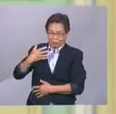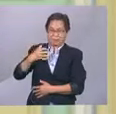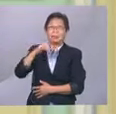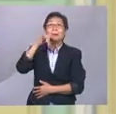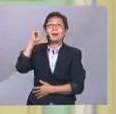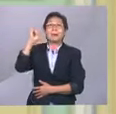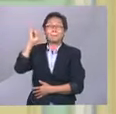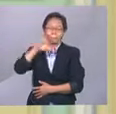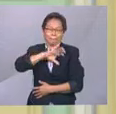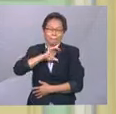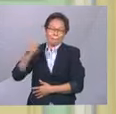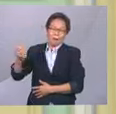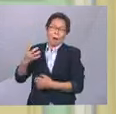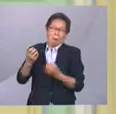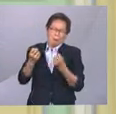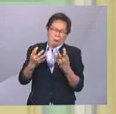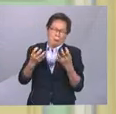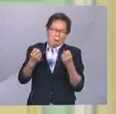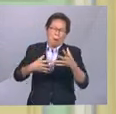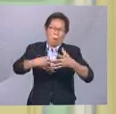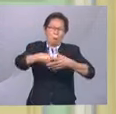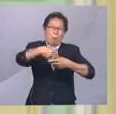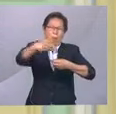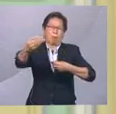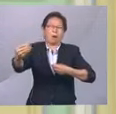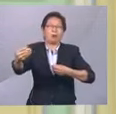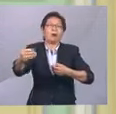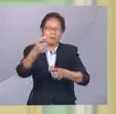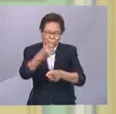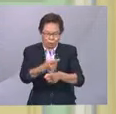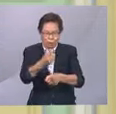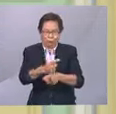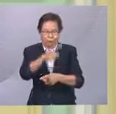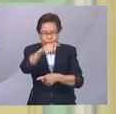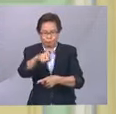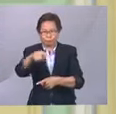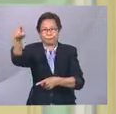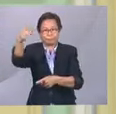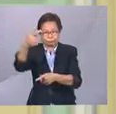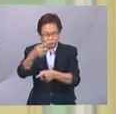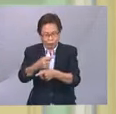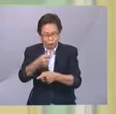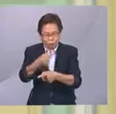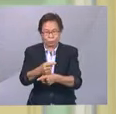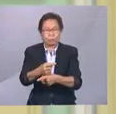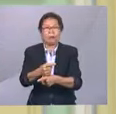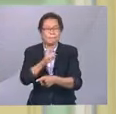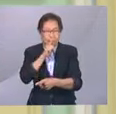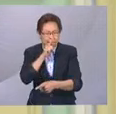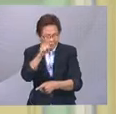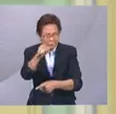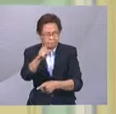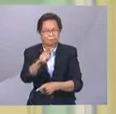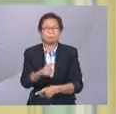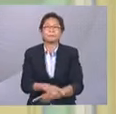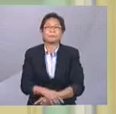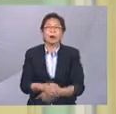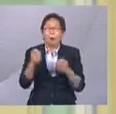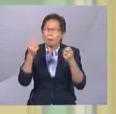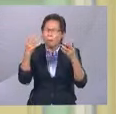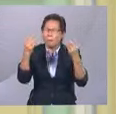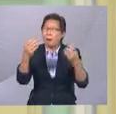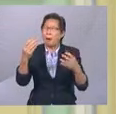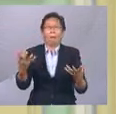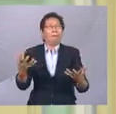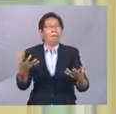semalam ramai keluarga sebagainya itu betul Yap itu memang benar ramai daripada